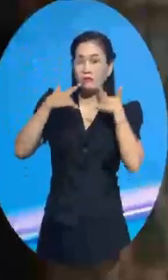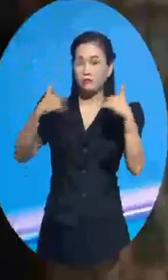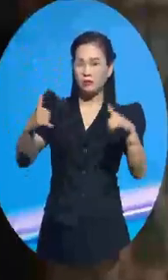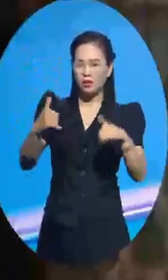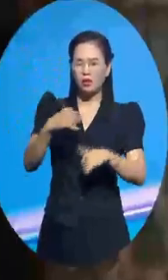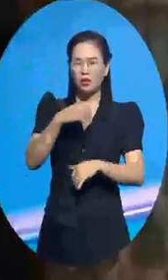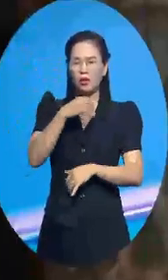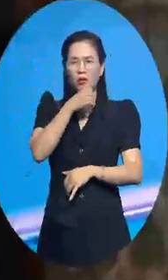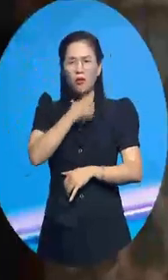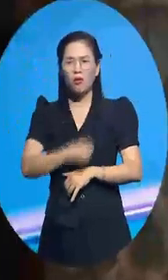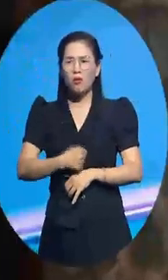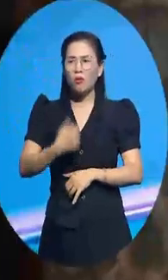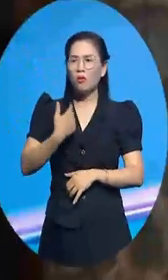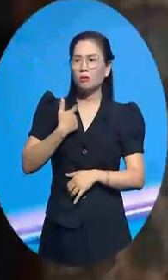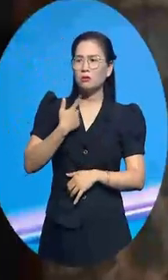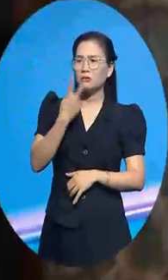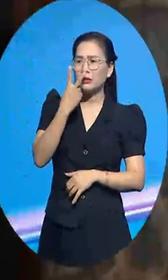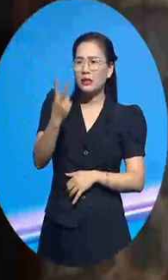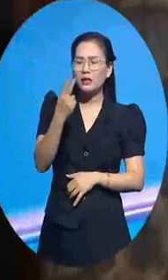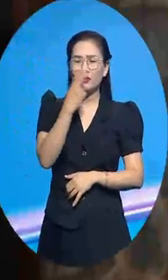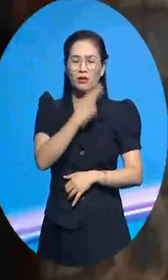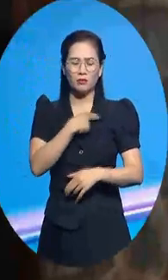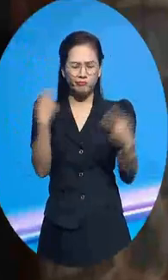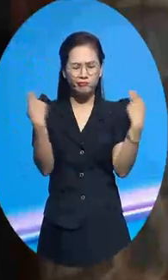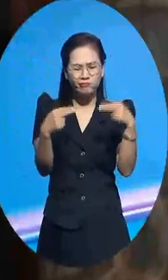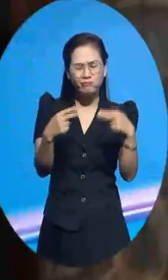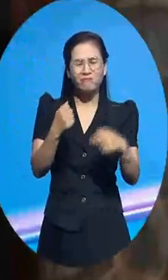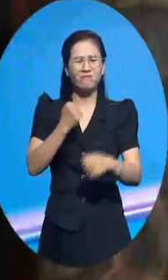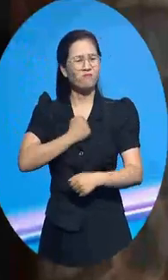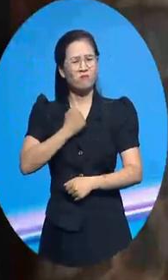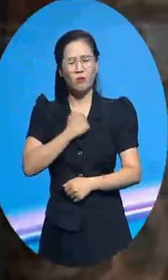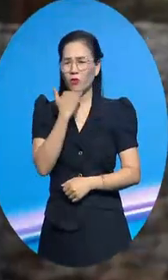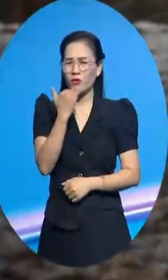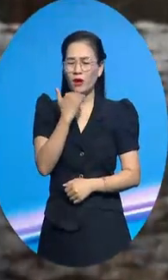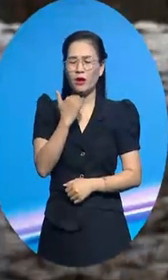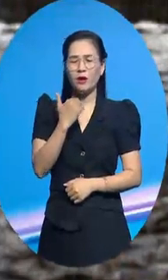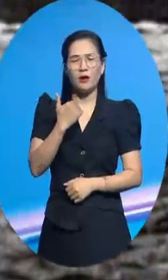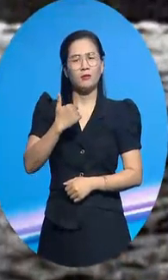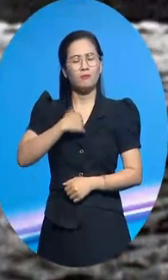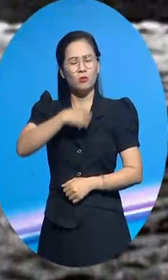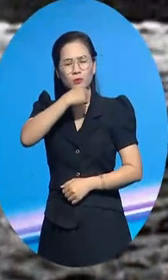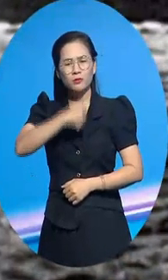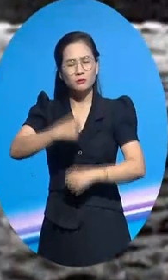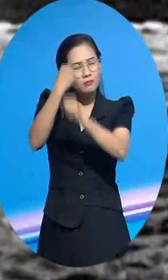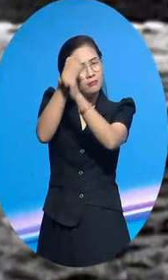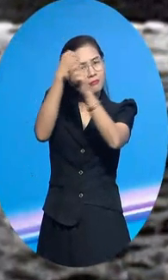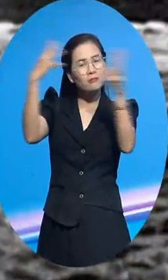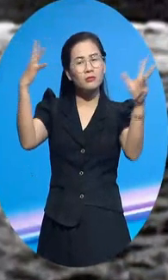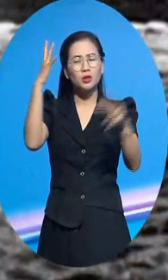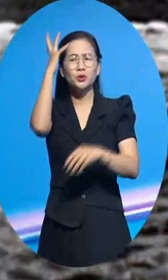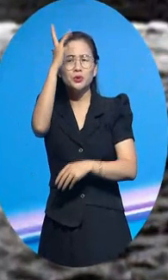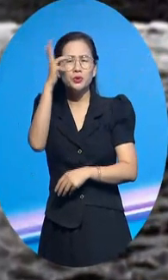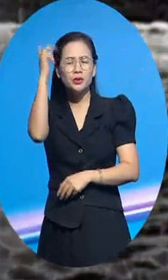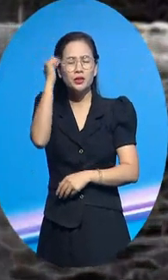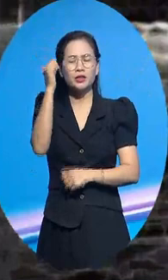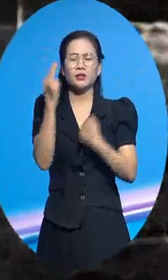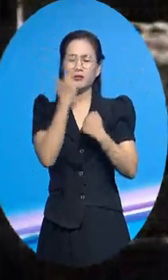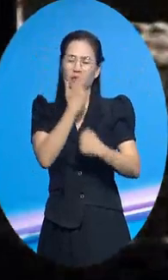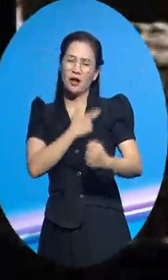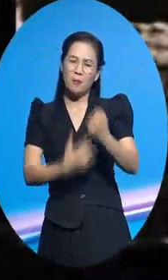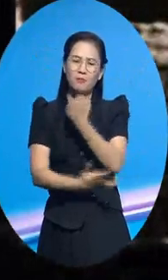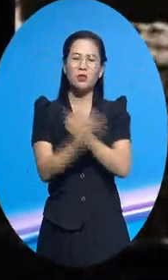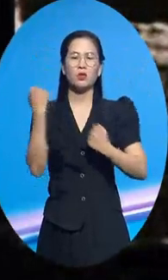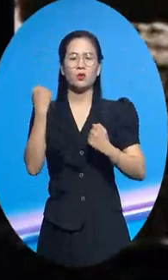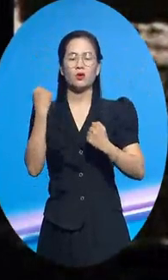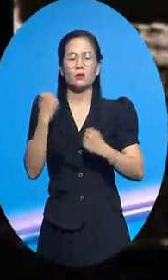khốn khổ, người đã ôm hoài bão cứu nước, cứu dân. Ngày 5 tháng 6 năm 1911, người